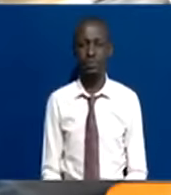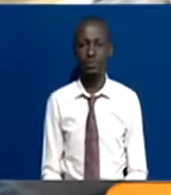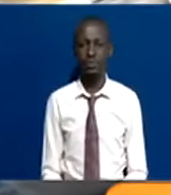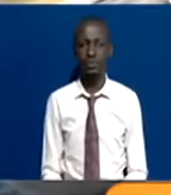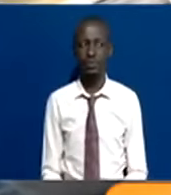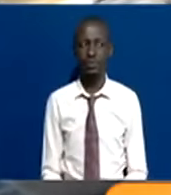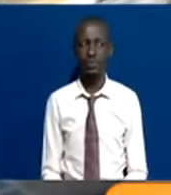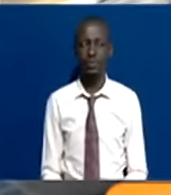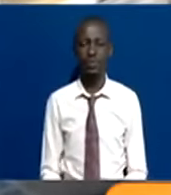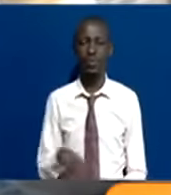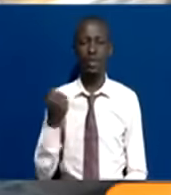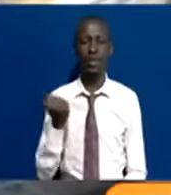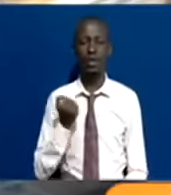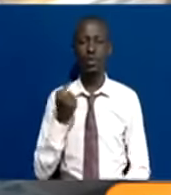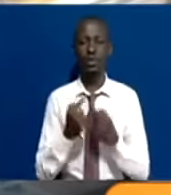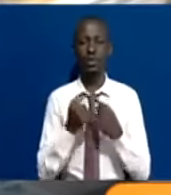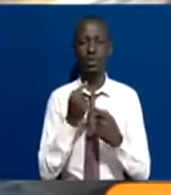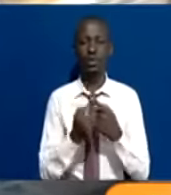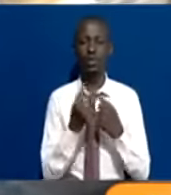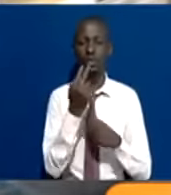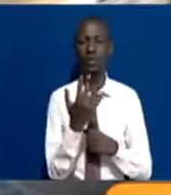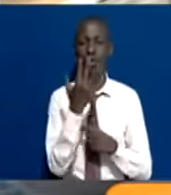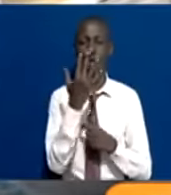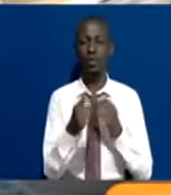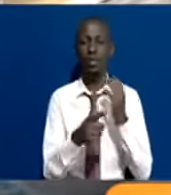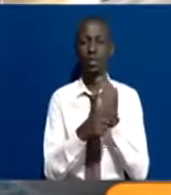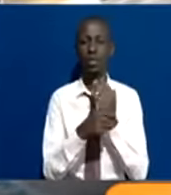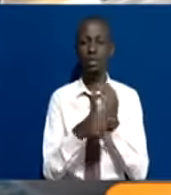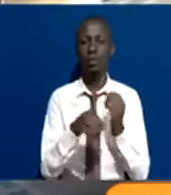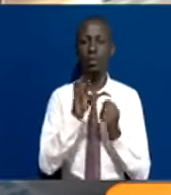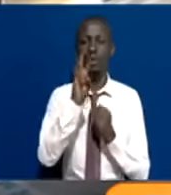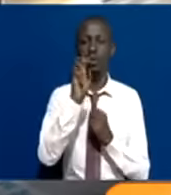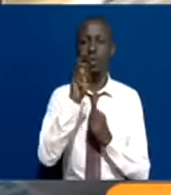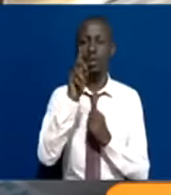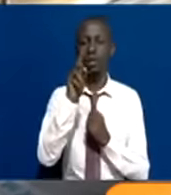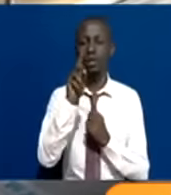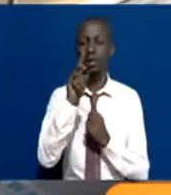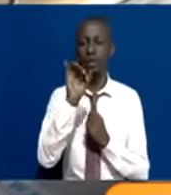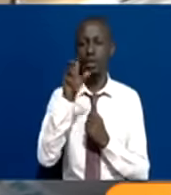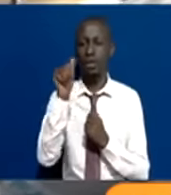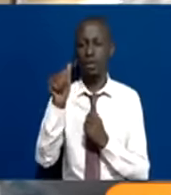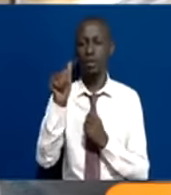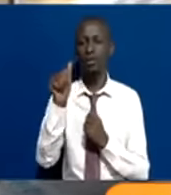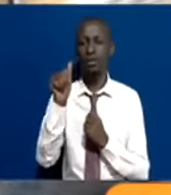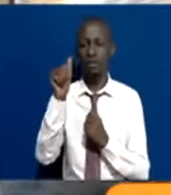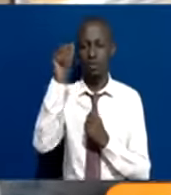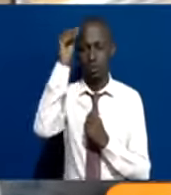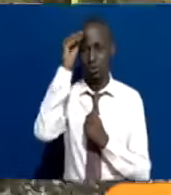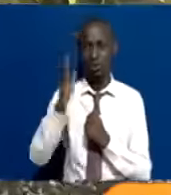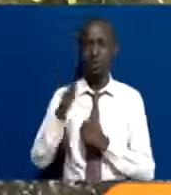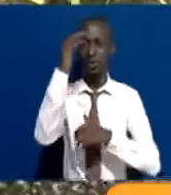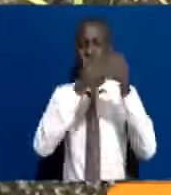Faith Wandia mwenye umri wa miaka 25, mwanafunzi wa chuo kikuu cha Kabarak, ndiye alivumbua mradi